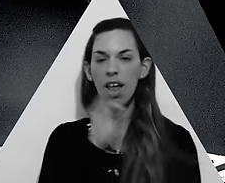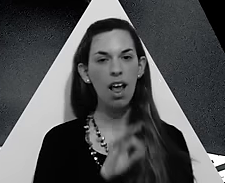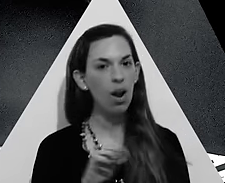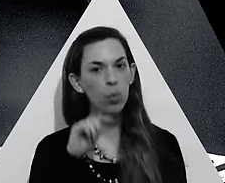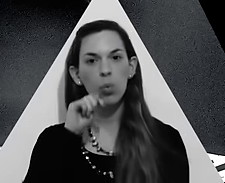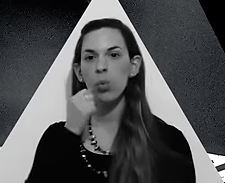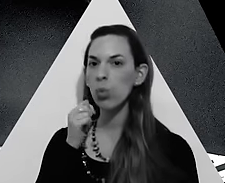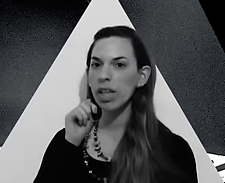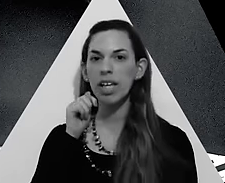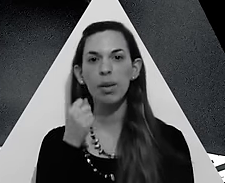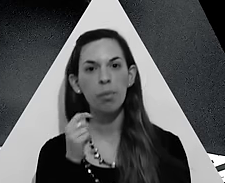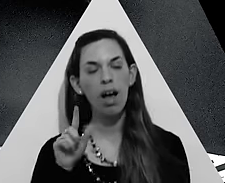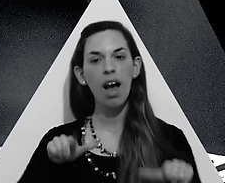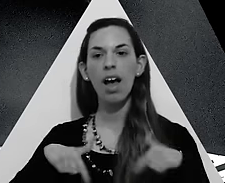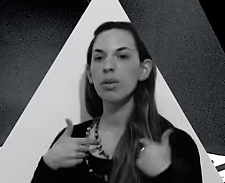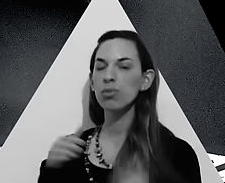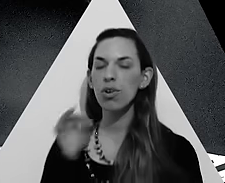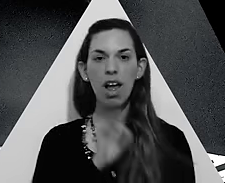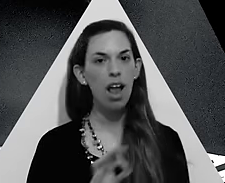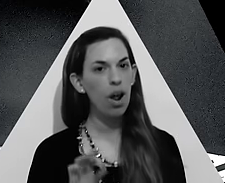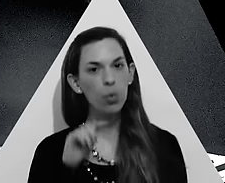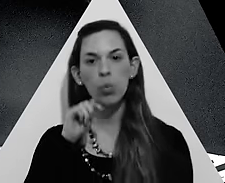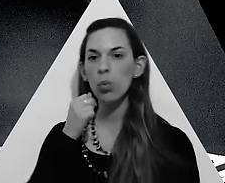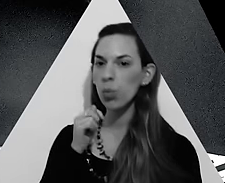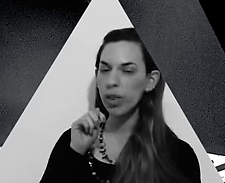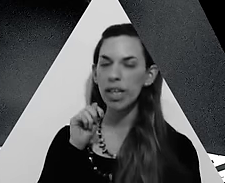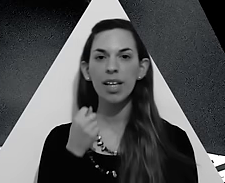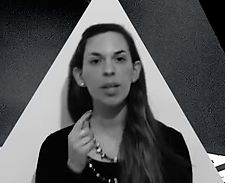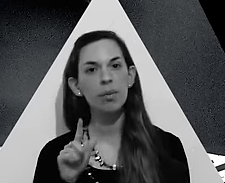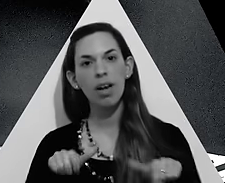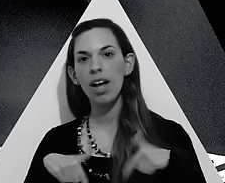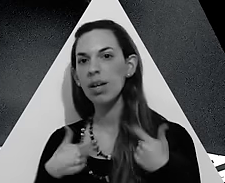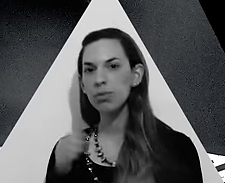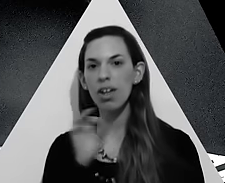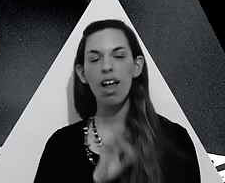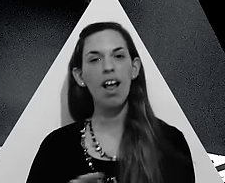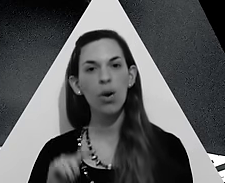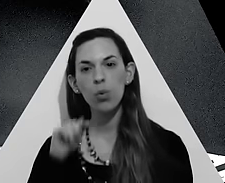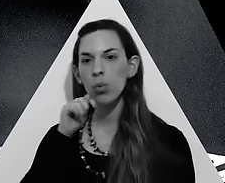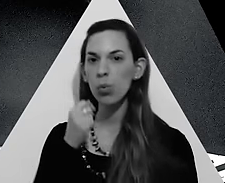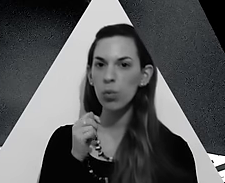החיים שלנו החיים שלנו תותים